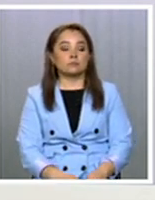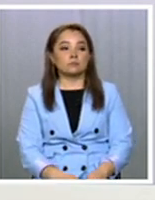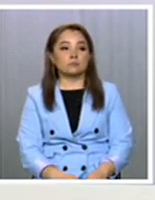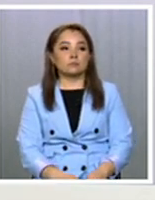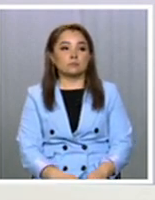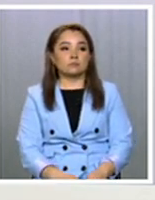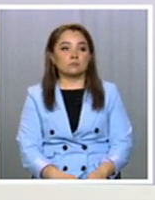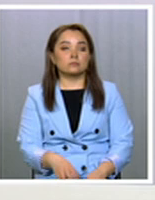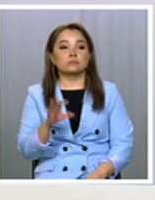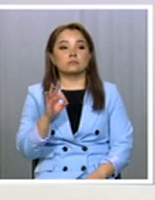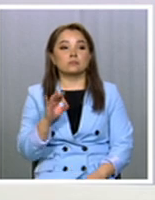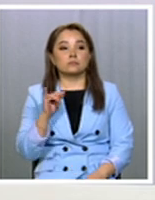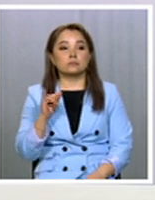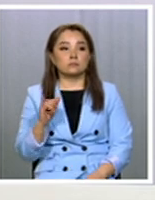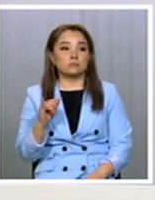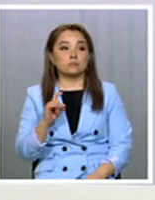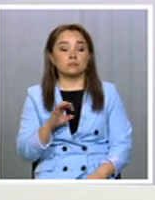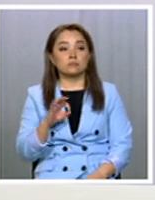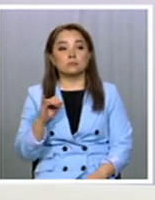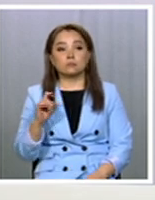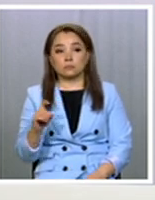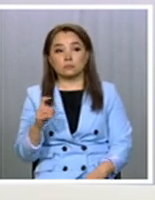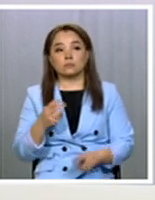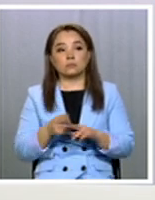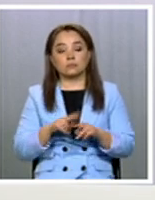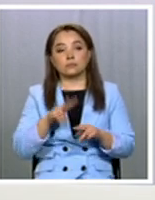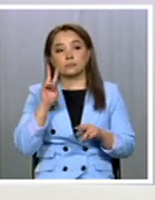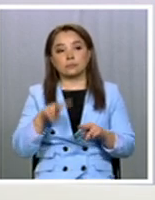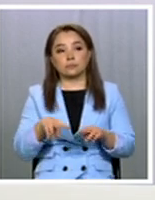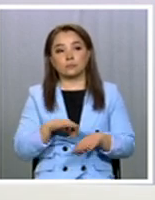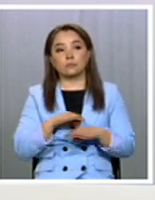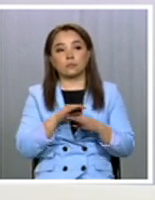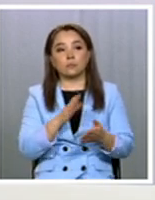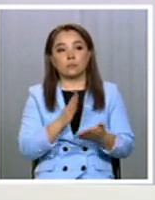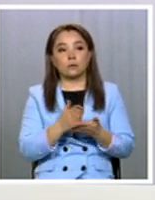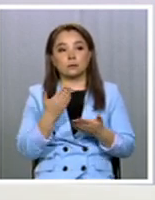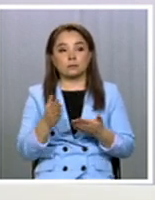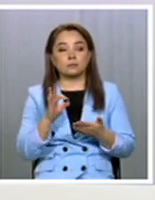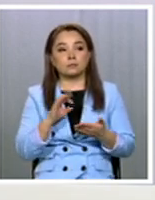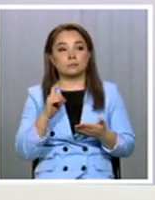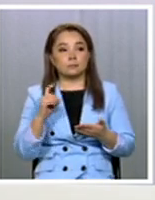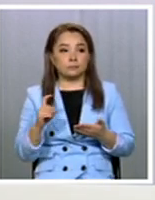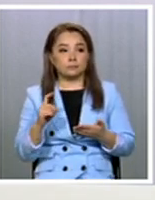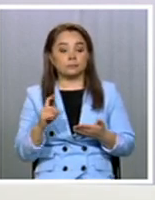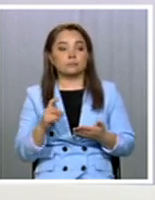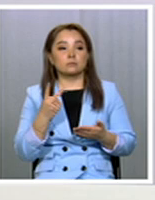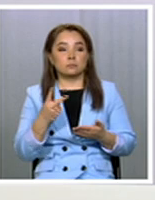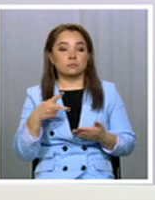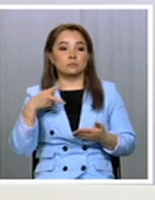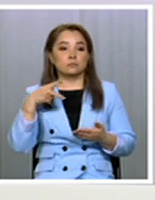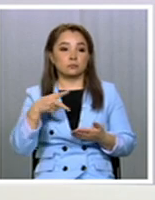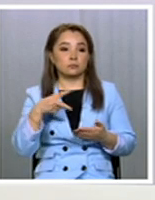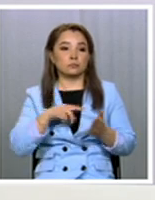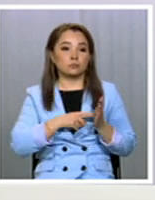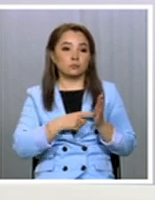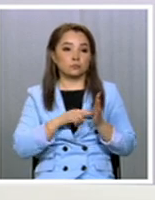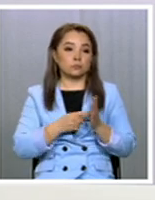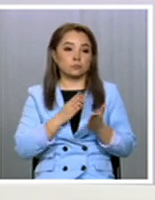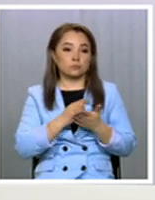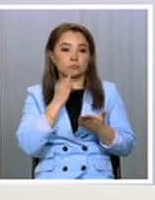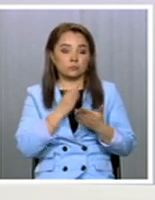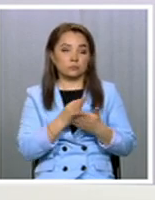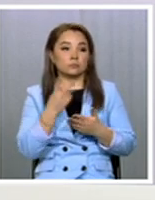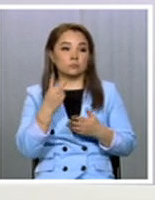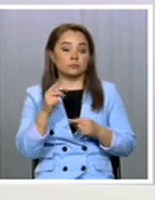Мынау OX осіне перпендикуляр түзу жүргіземіз. Енді бойынан 2 нүктені аламыз кезілген. Осы жолы 2